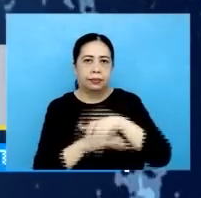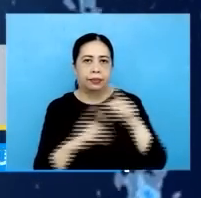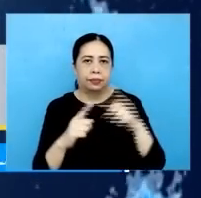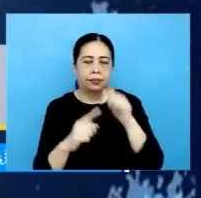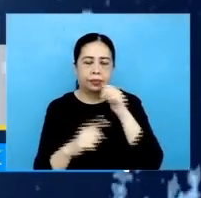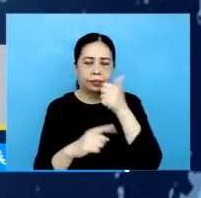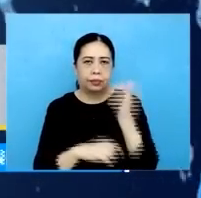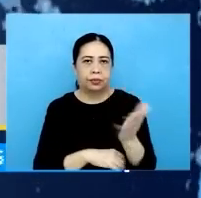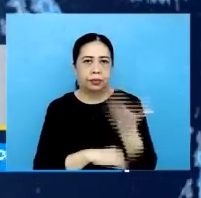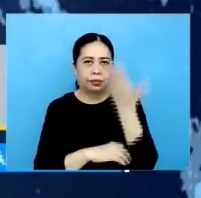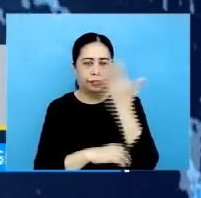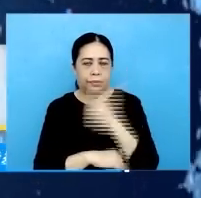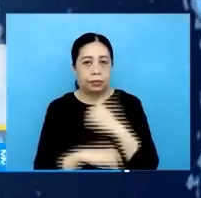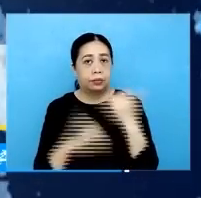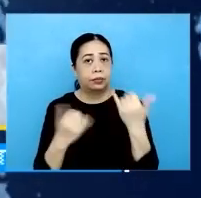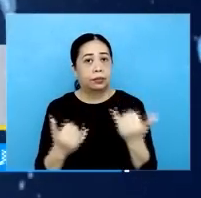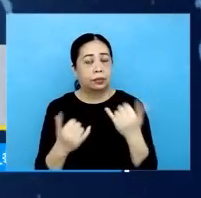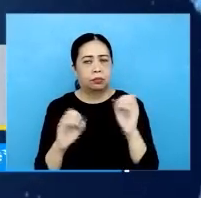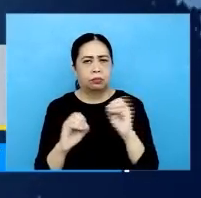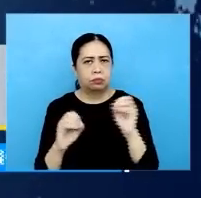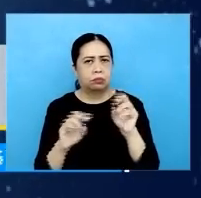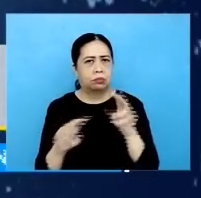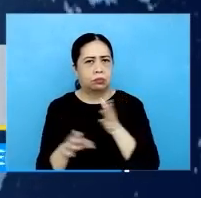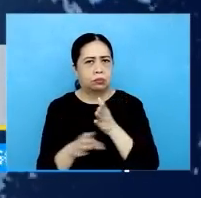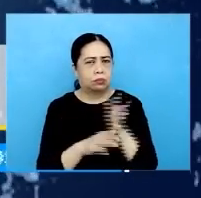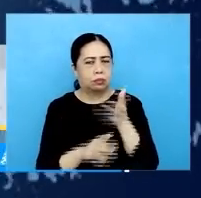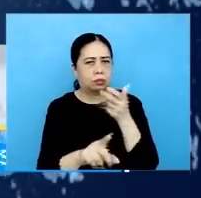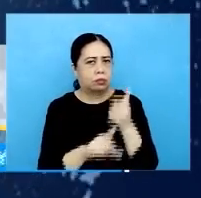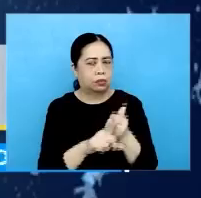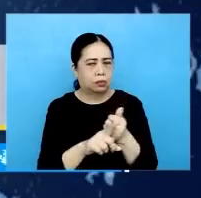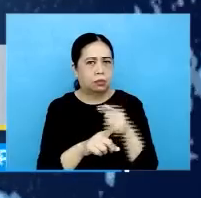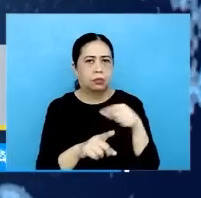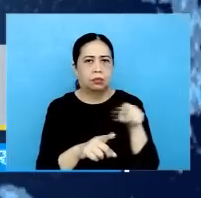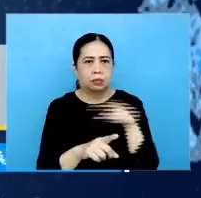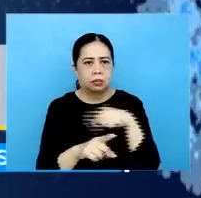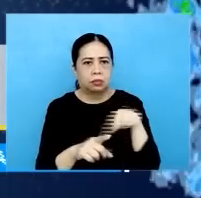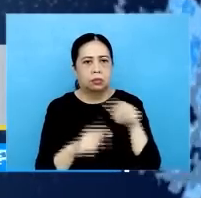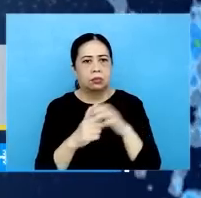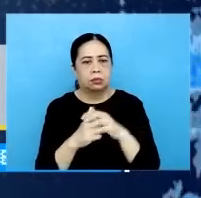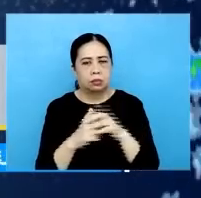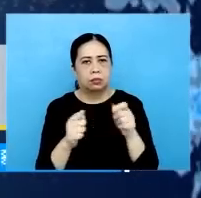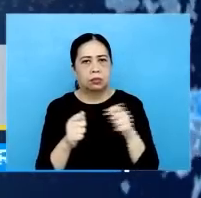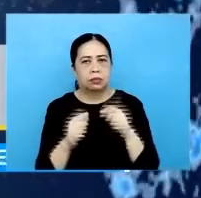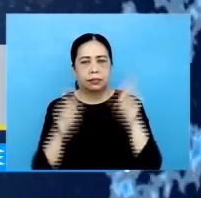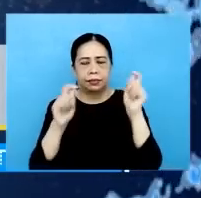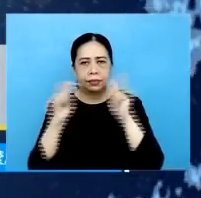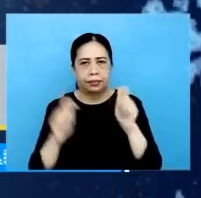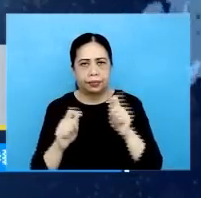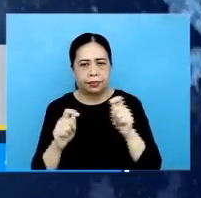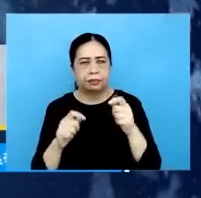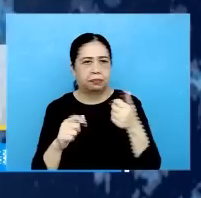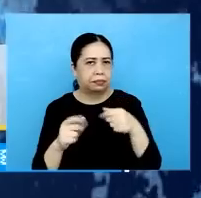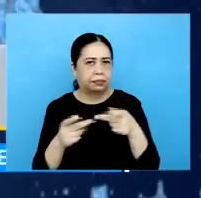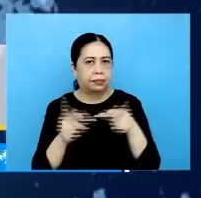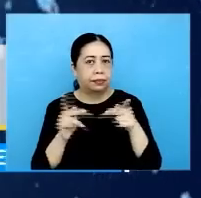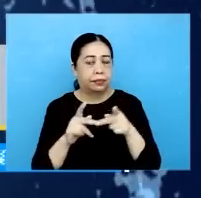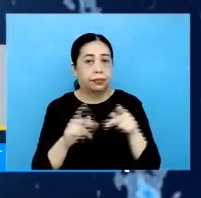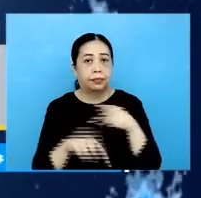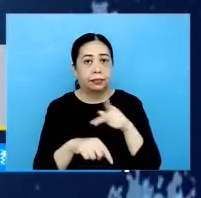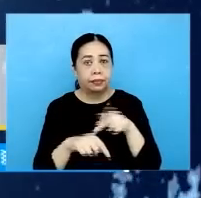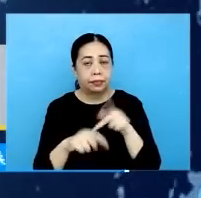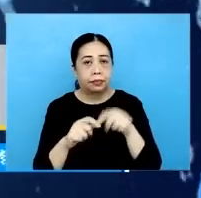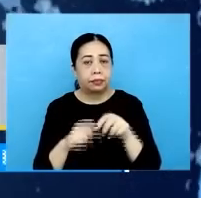ng madaling araw. Sa kasalukuyan, wala pa namang direktong epekta or epekto itong nasabing bagyo sa ng bahagi ng ating bansa.